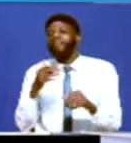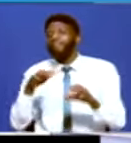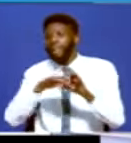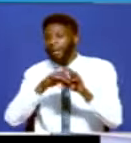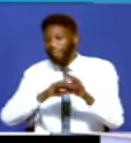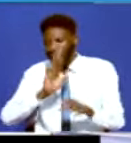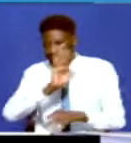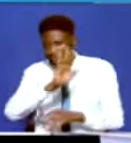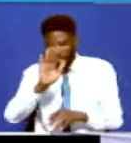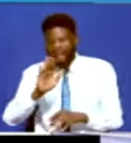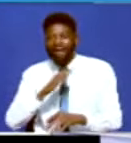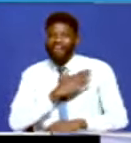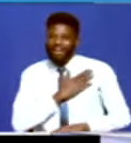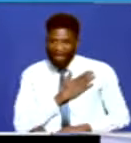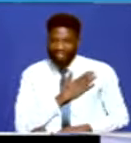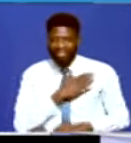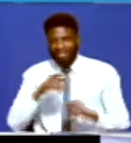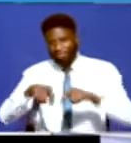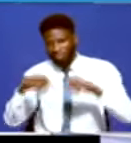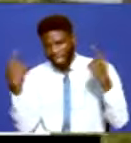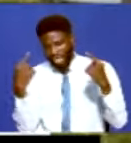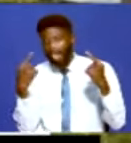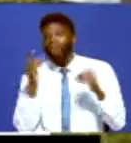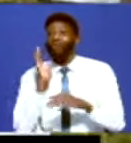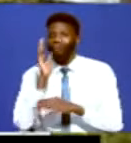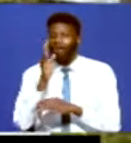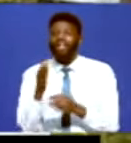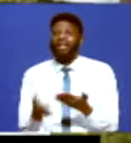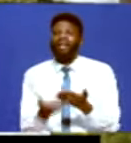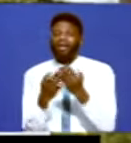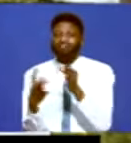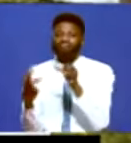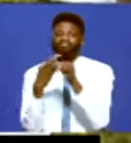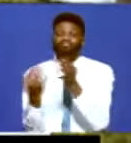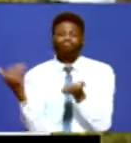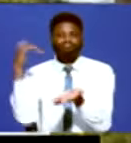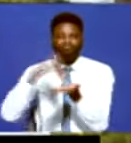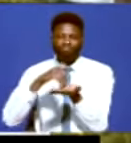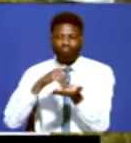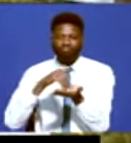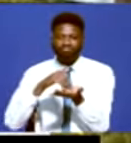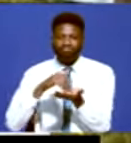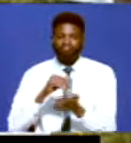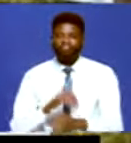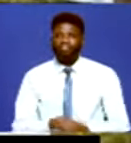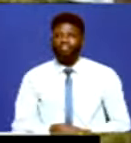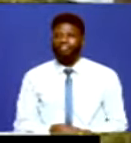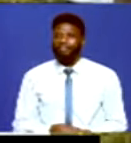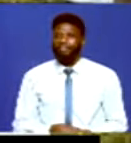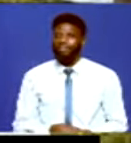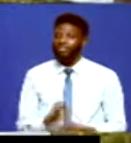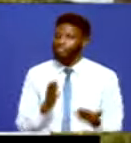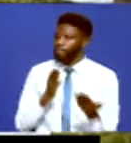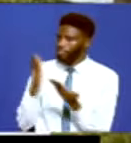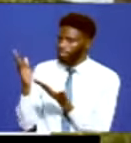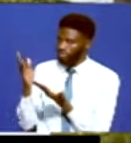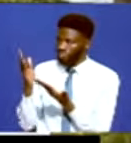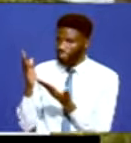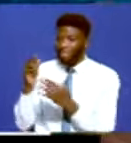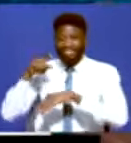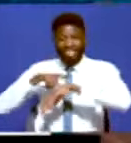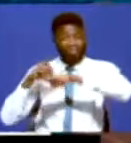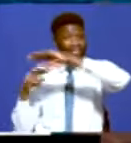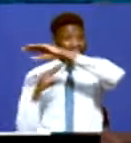wa fedha za kufadhili vyama vya kisiasa. Kiongozi huyo wa chama cha Waipa akiwa Nyali, kaunti ya